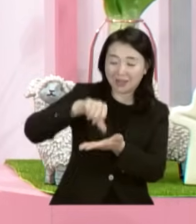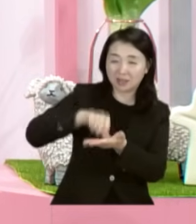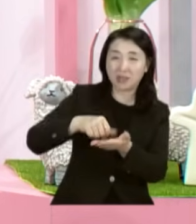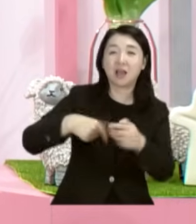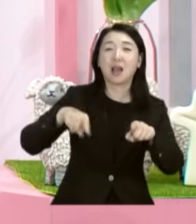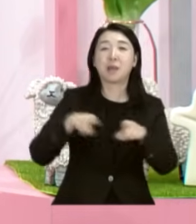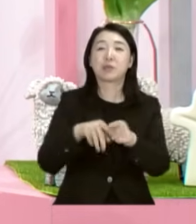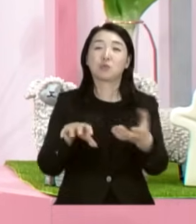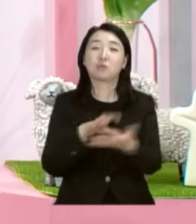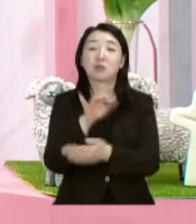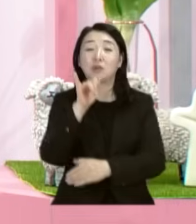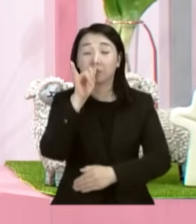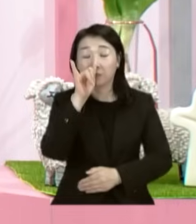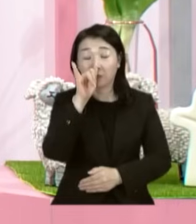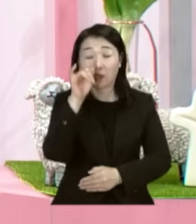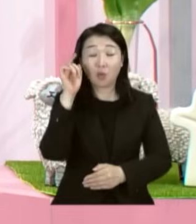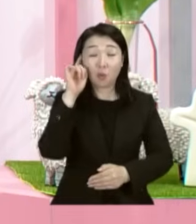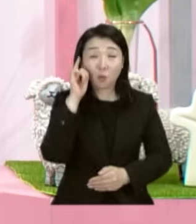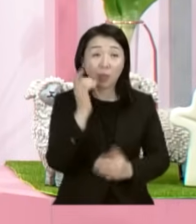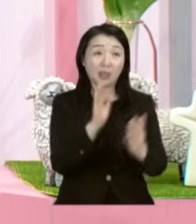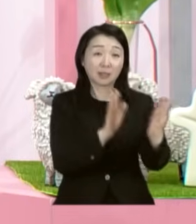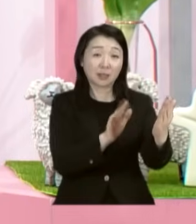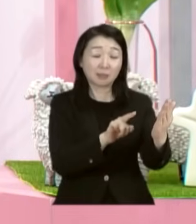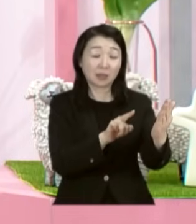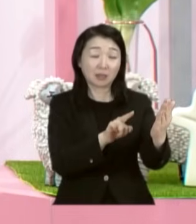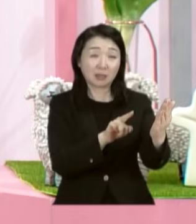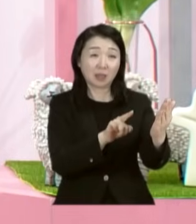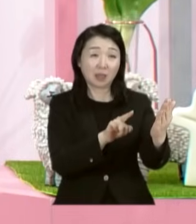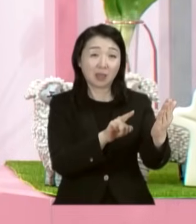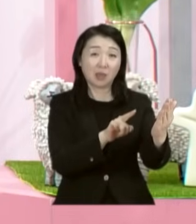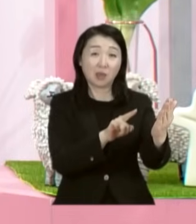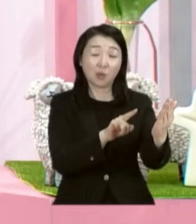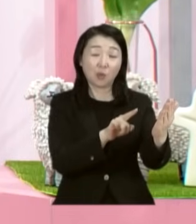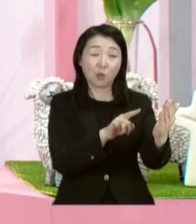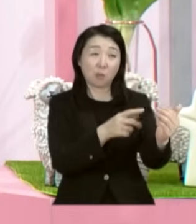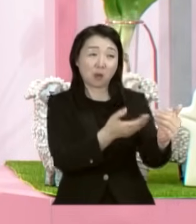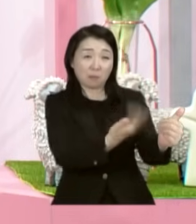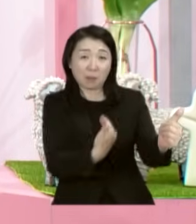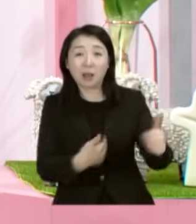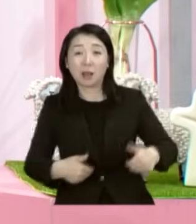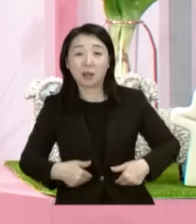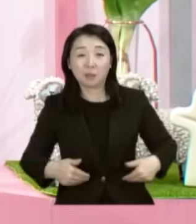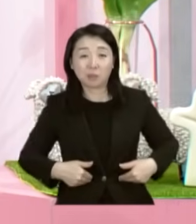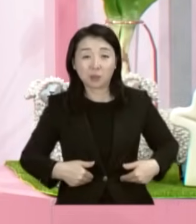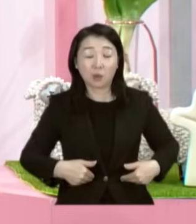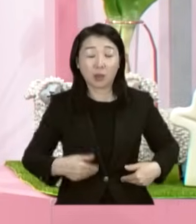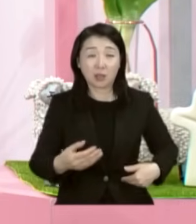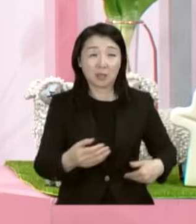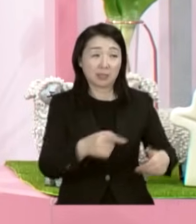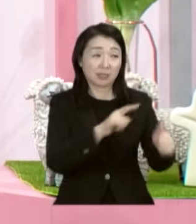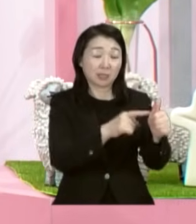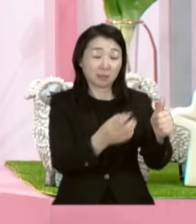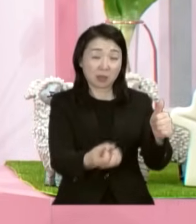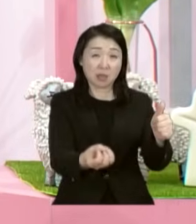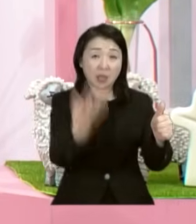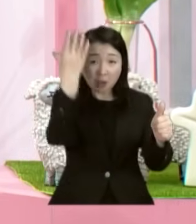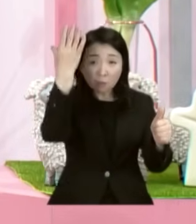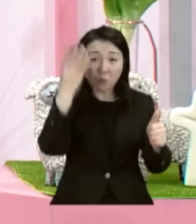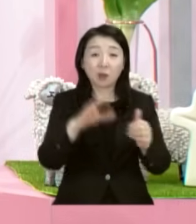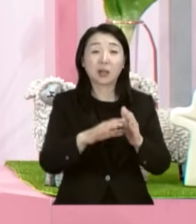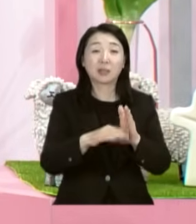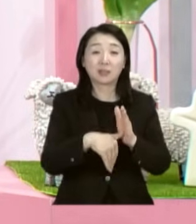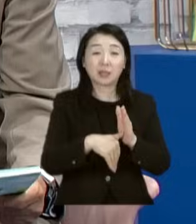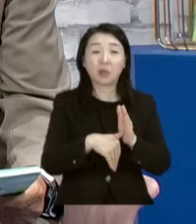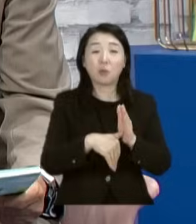예 그래서 상대방에게 탭을 받아야 돼요 팔을 꺾거나 조르기를 하거나 해서 상대방이 항복 선언을 이렇게